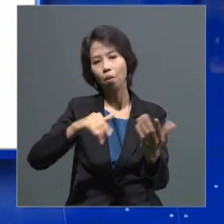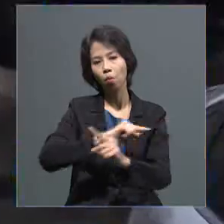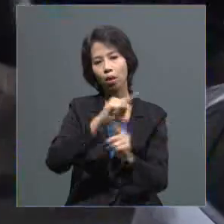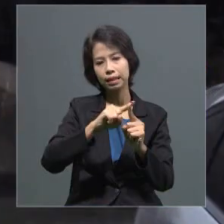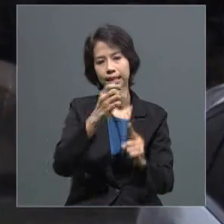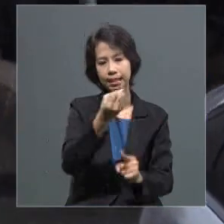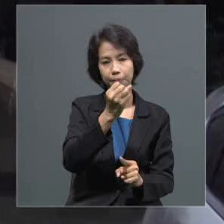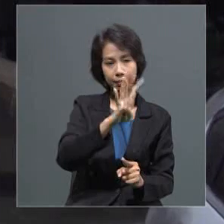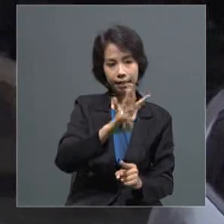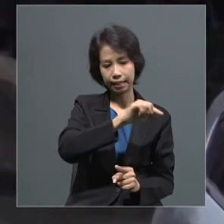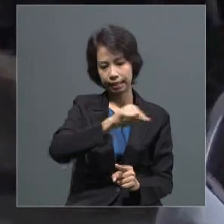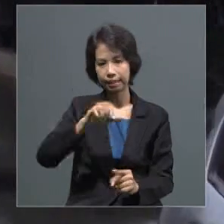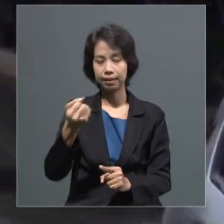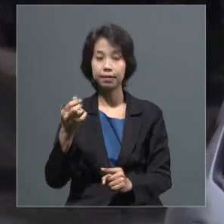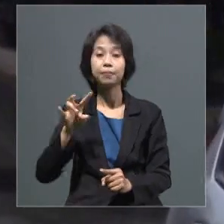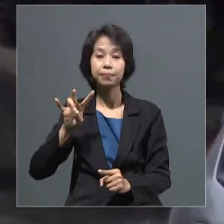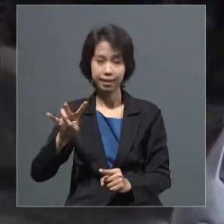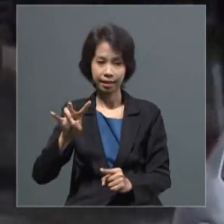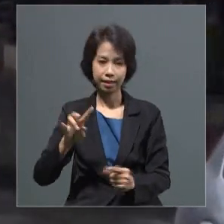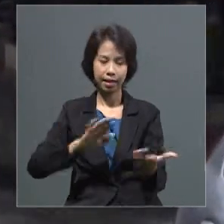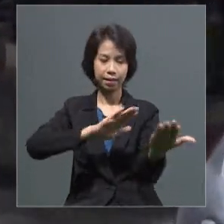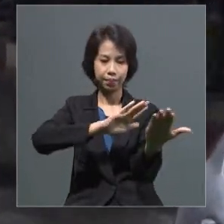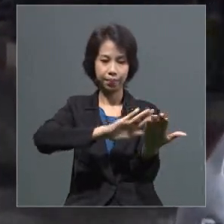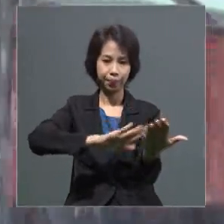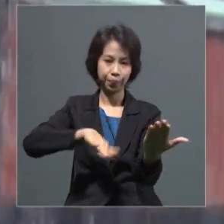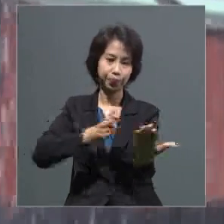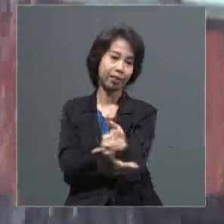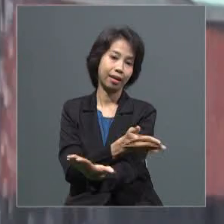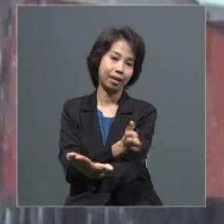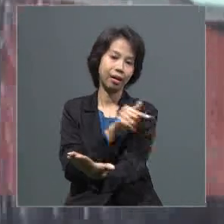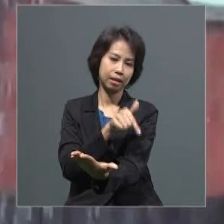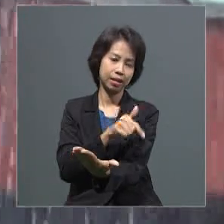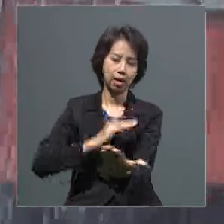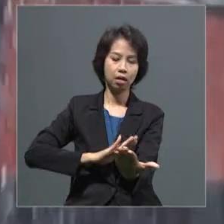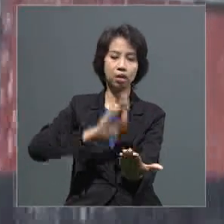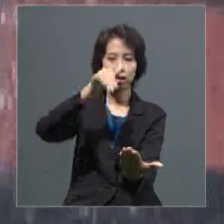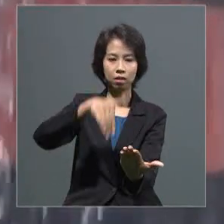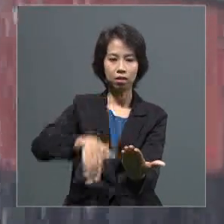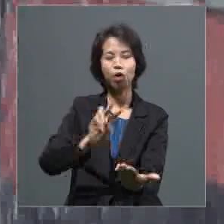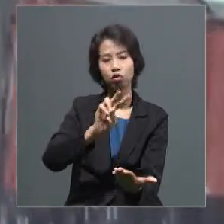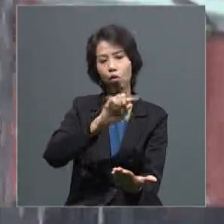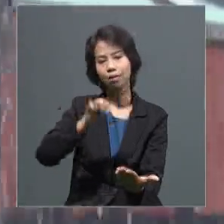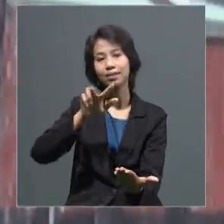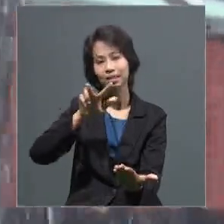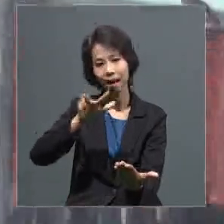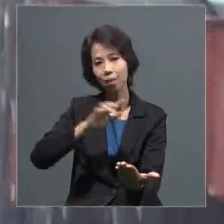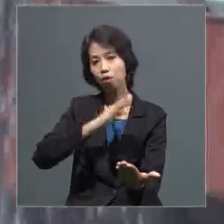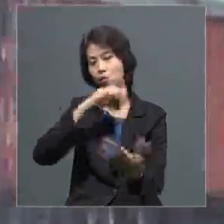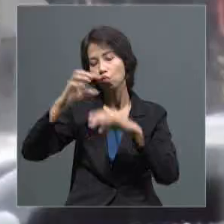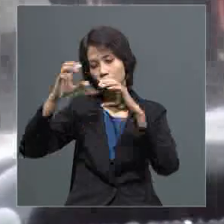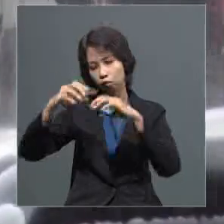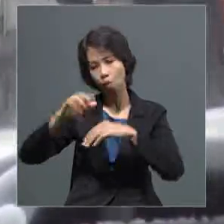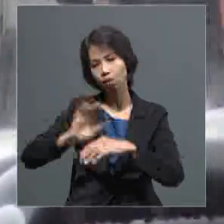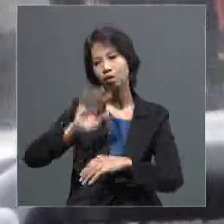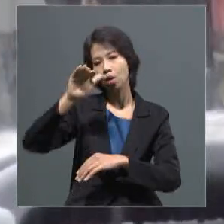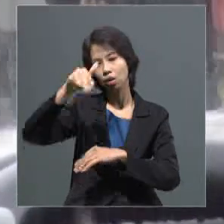กันยายนนี้อันดามันอ่าวไทยตอนบนคลื่นจะสูง 2-3เมตครับบริเวณที่มีฝนฟ้าคะนองคลื่นสูงมากกว่า 3มต